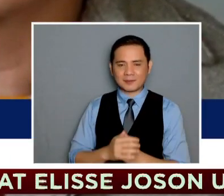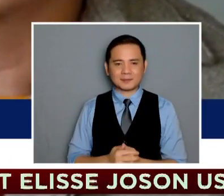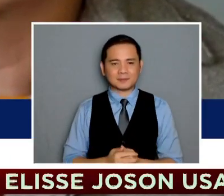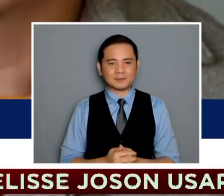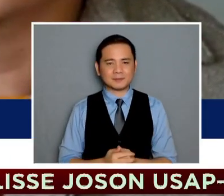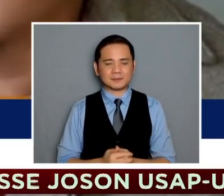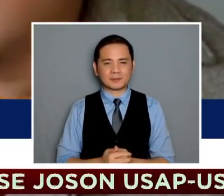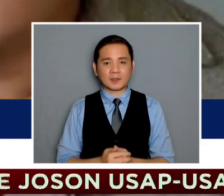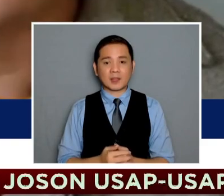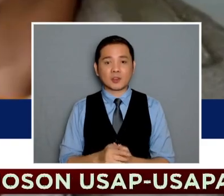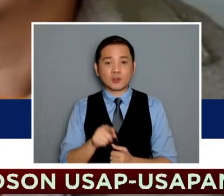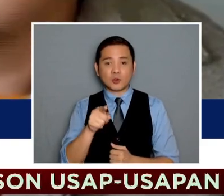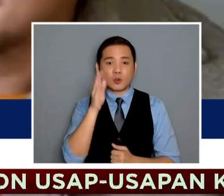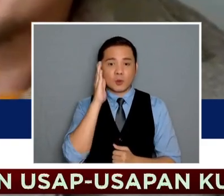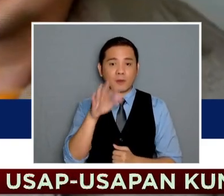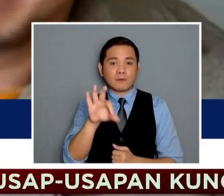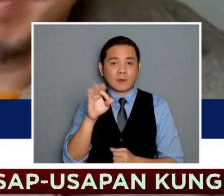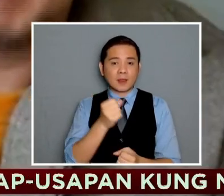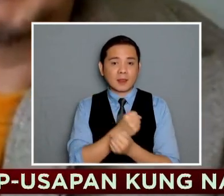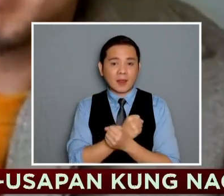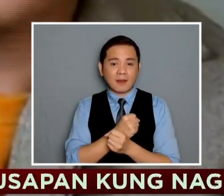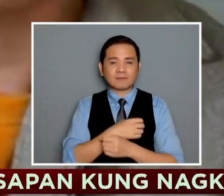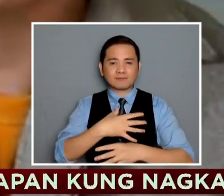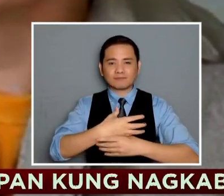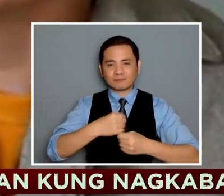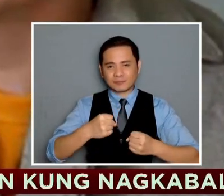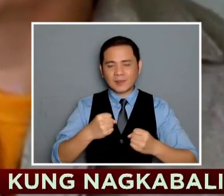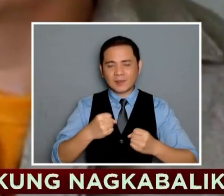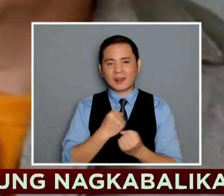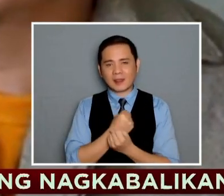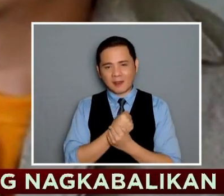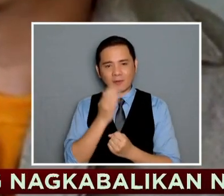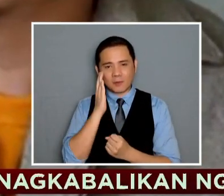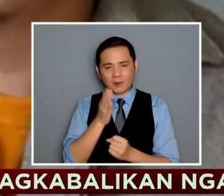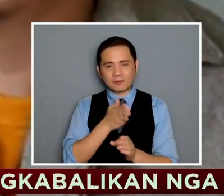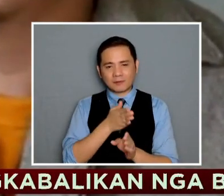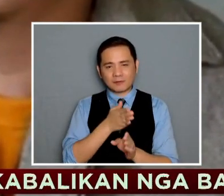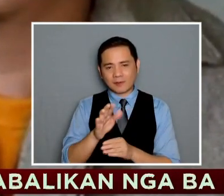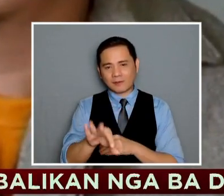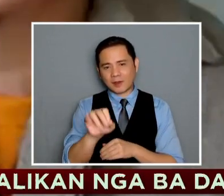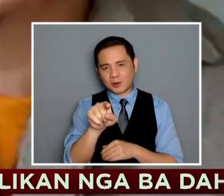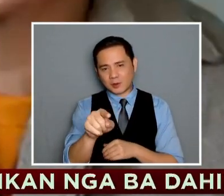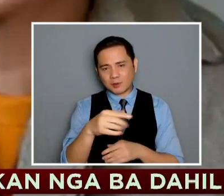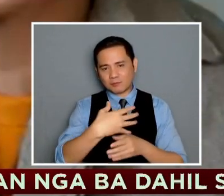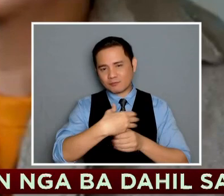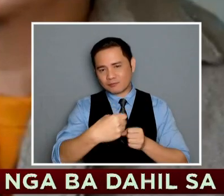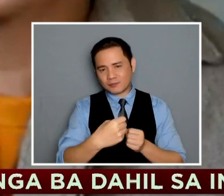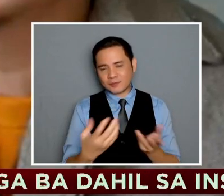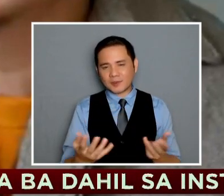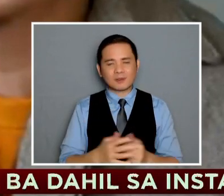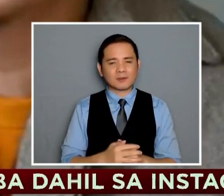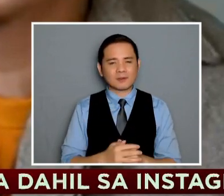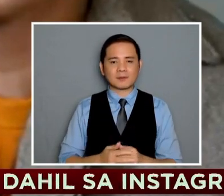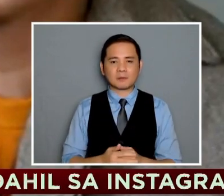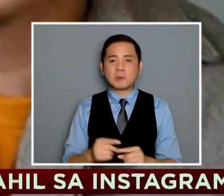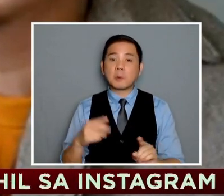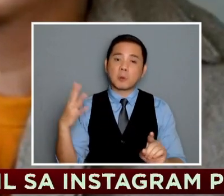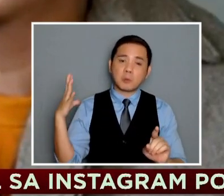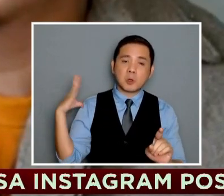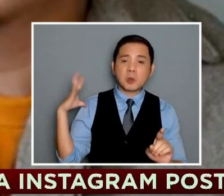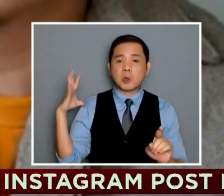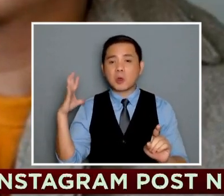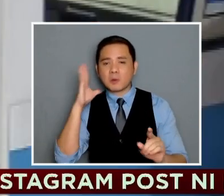love finds you. Mm. Hindi siya yung parang, ah, ako lang, atake lang ako na atake. Mm-hmm. Hindi rin pwedeng possibly na, eh, maghintay na lang ako kung kailan